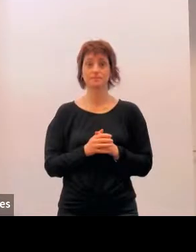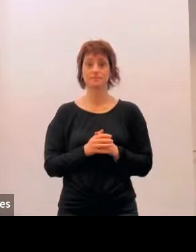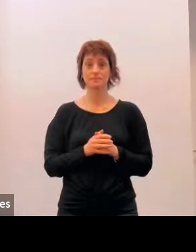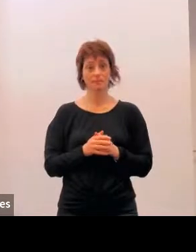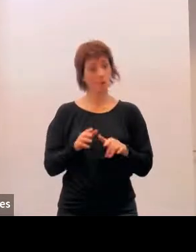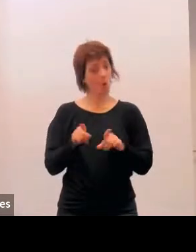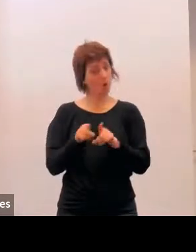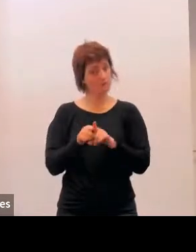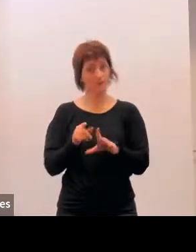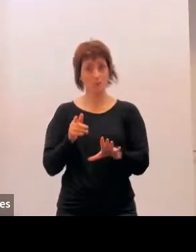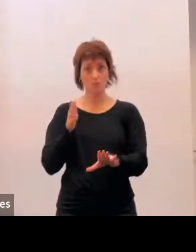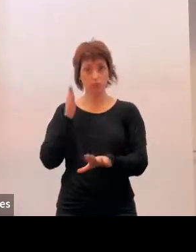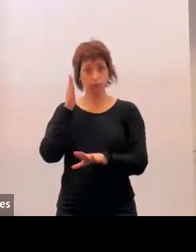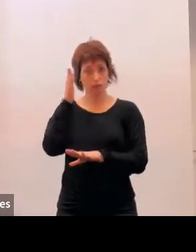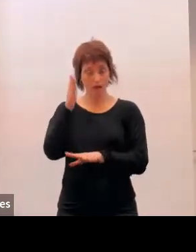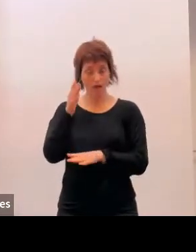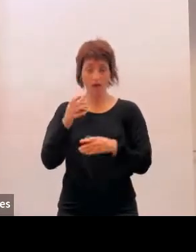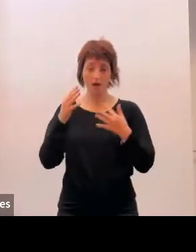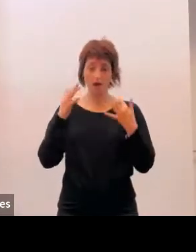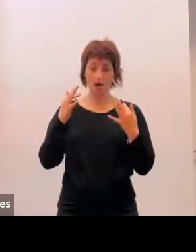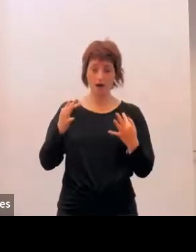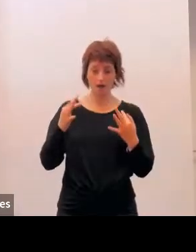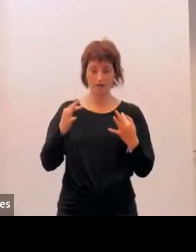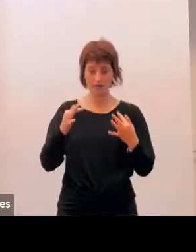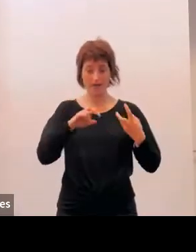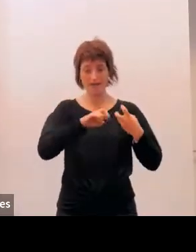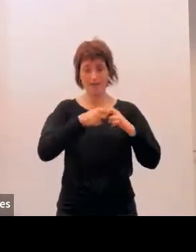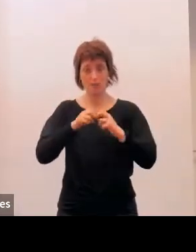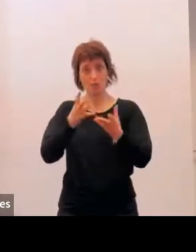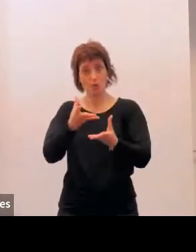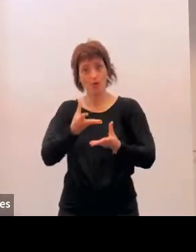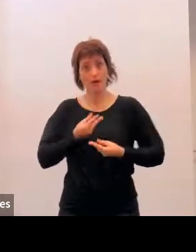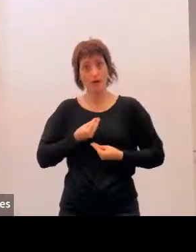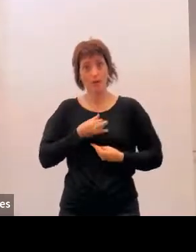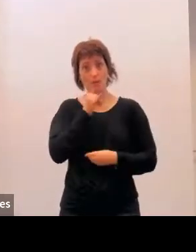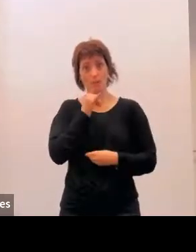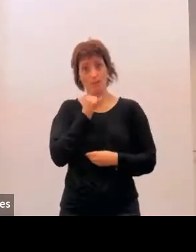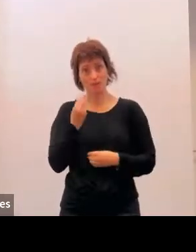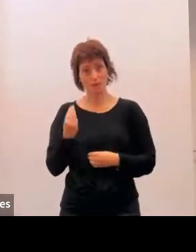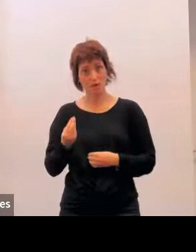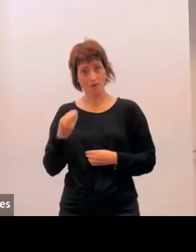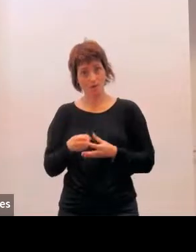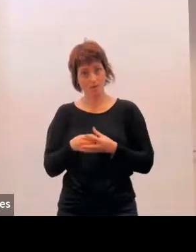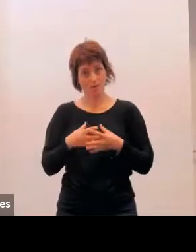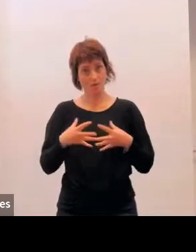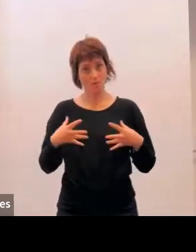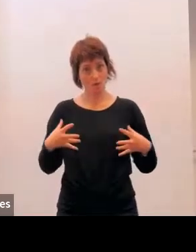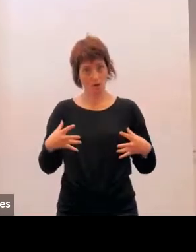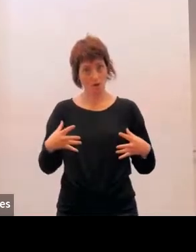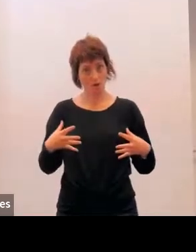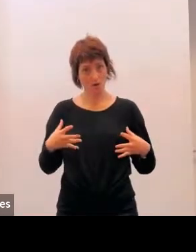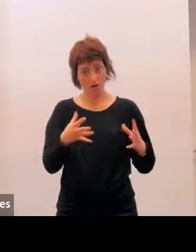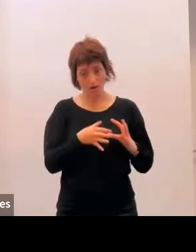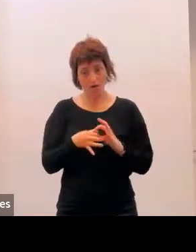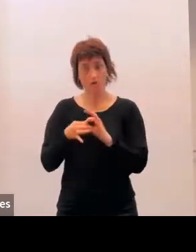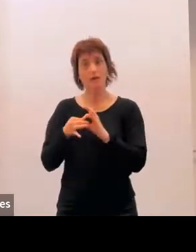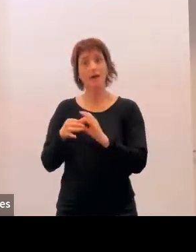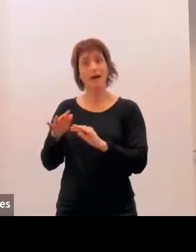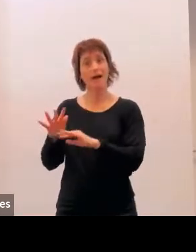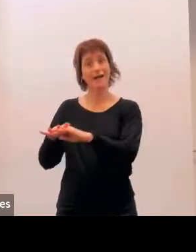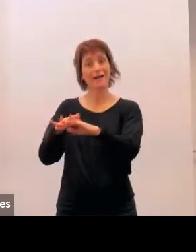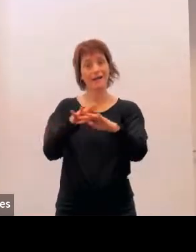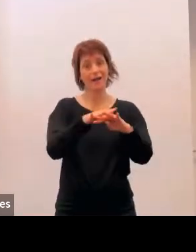demain, notamment pour le développement des structures d'accueil de la petite enfance dans le cadre des quartiers sur lesquels nous